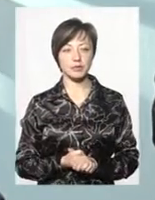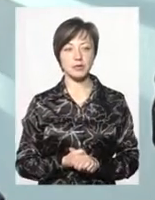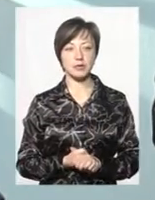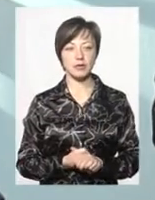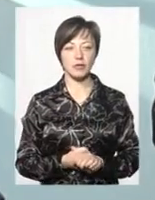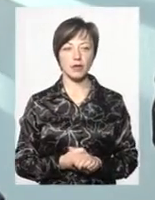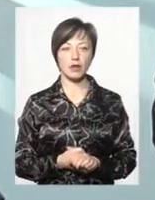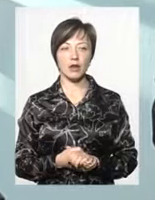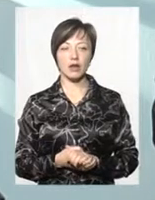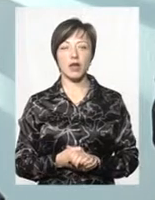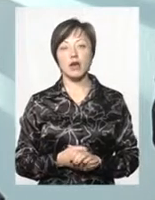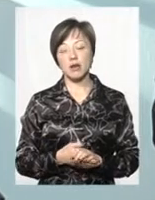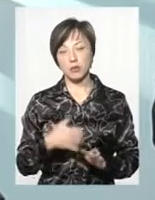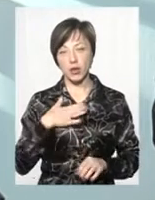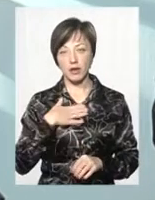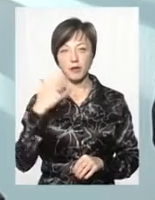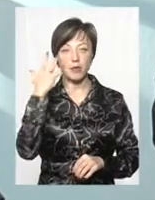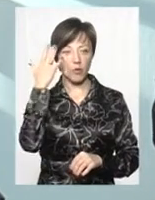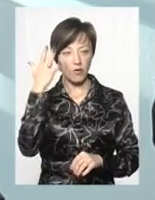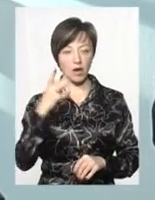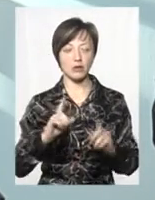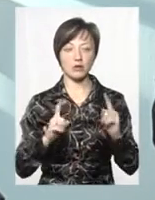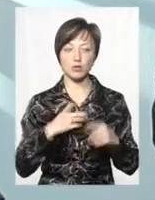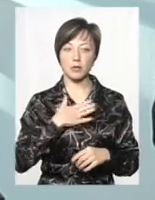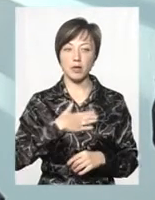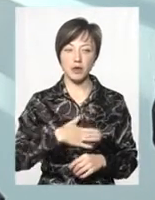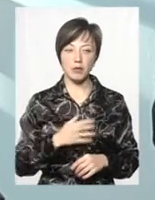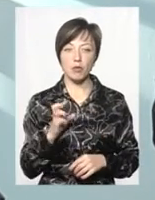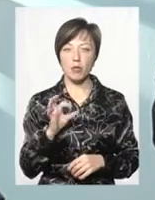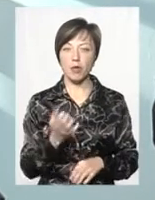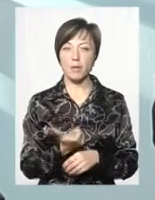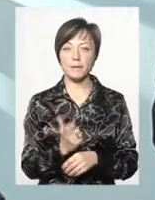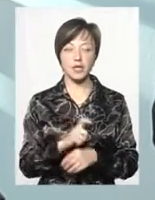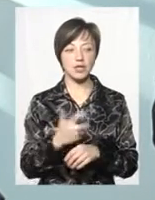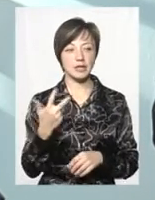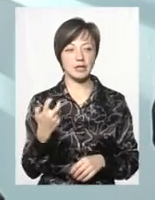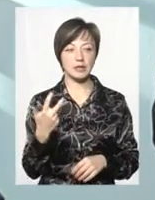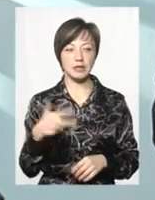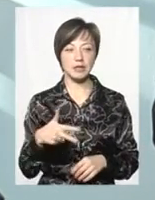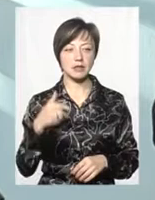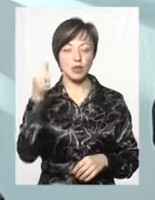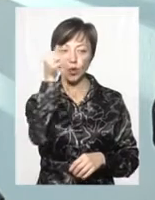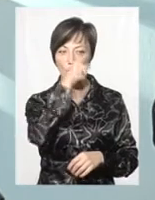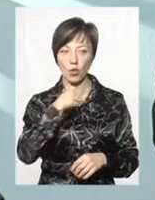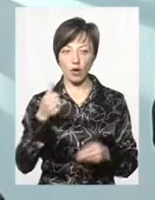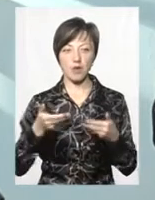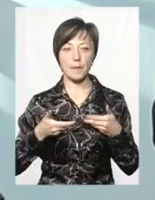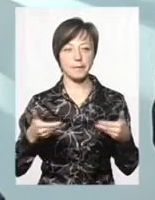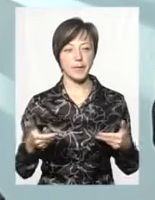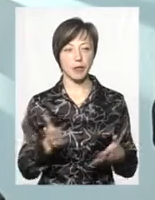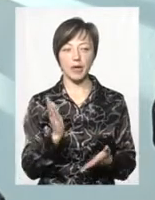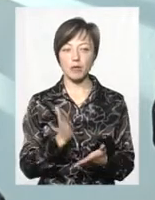Міркування досить приємне, звичайно, тому що більше 300-330 років ми